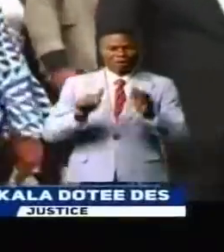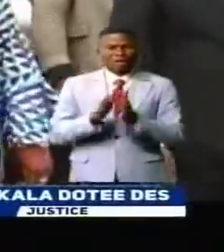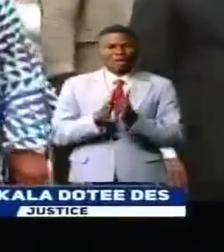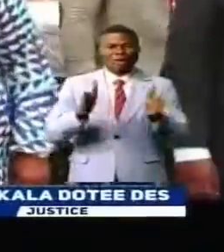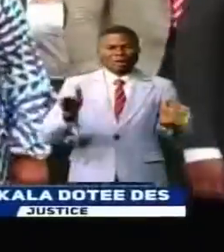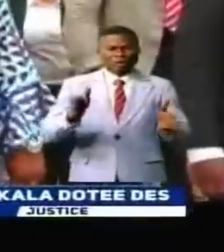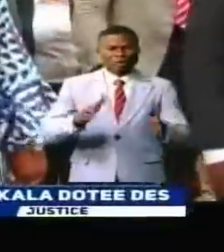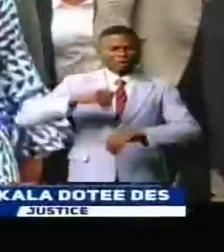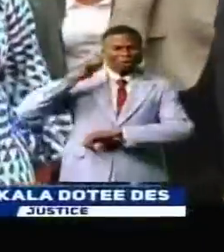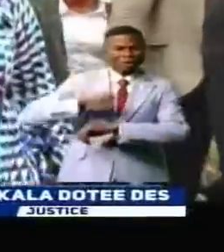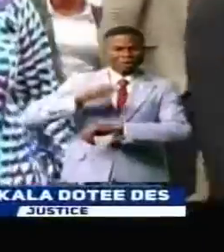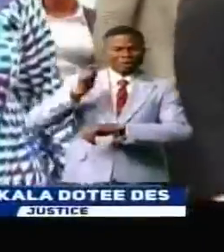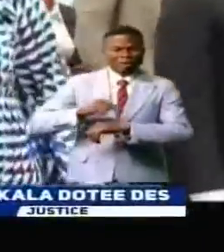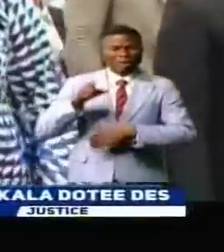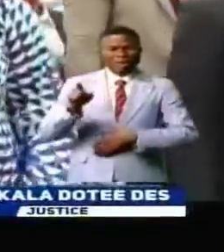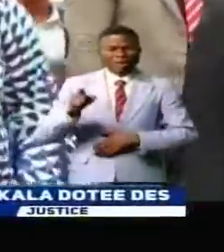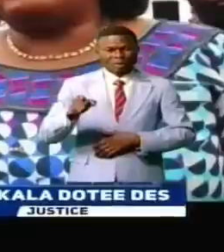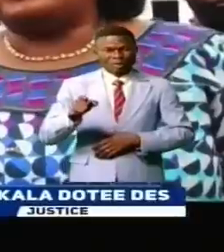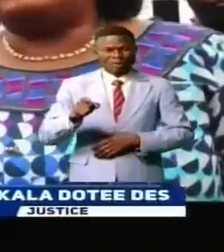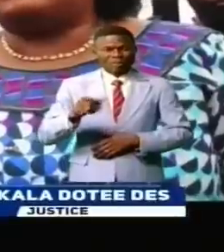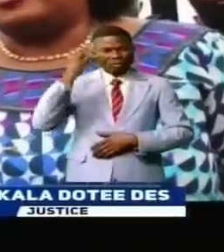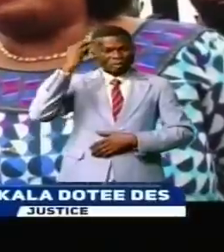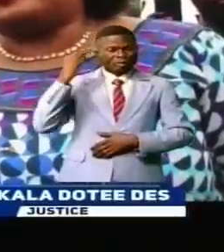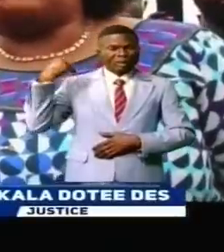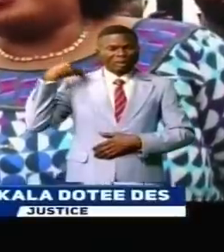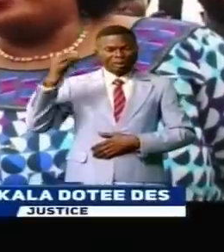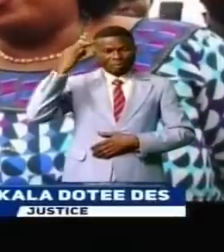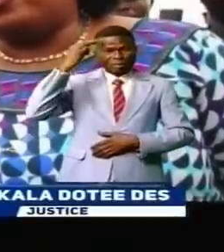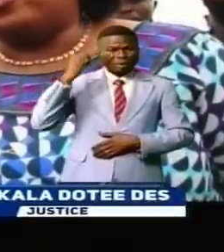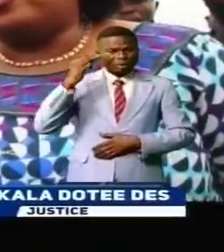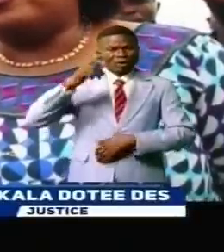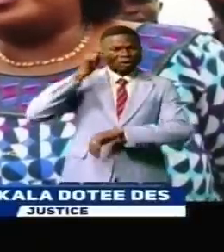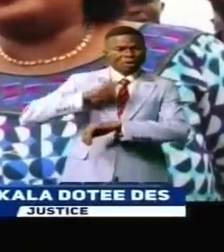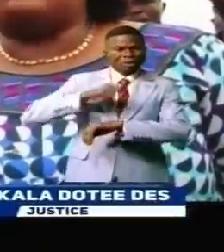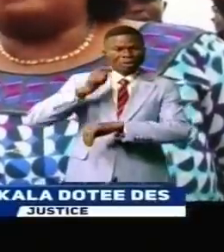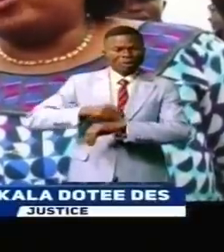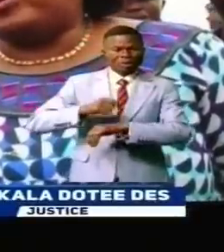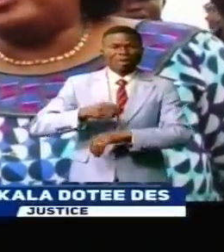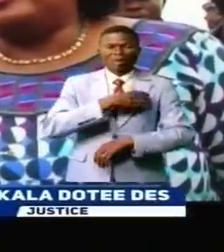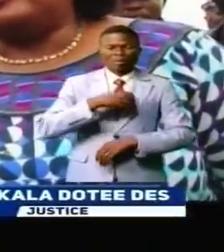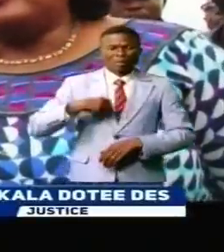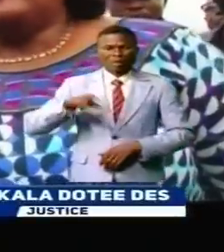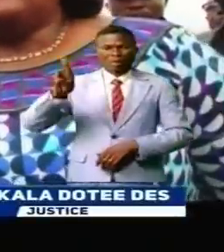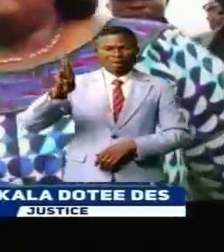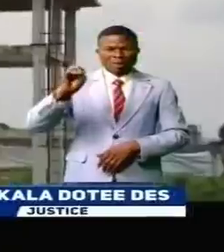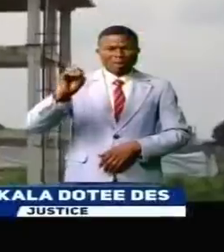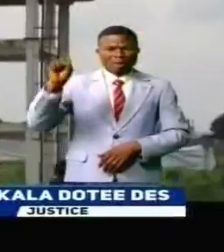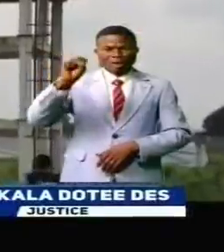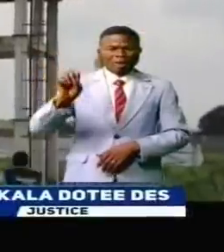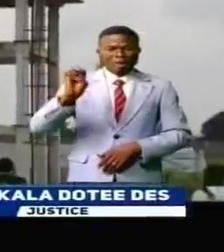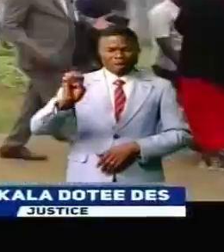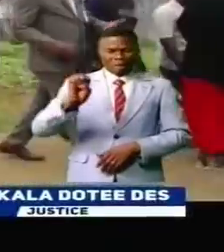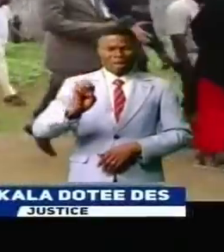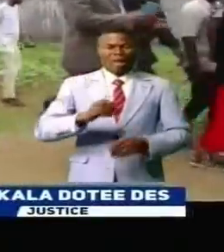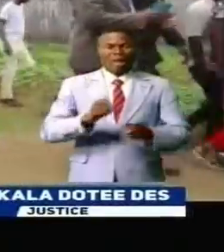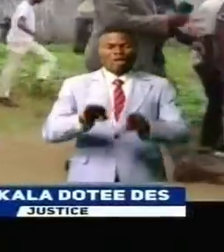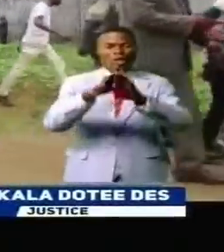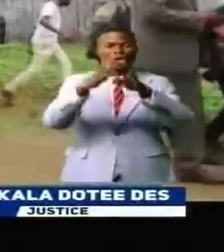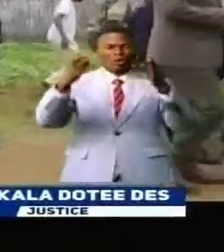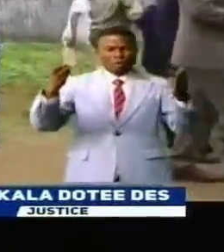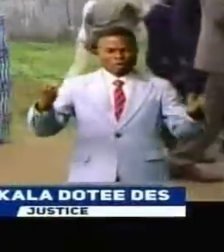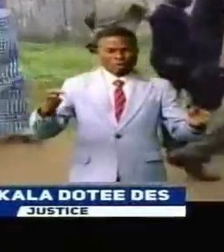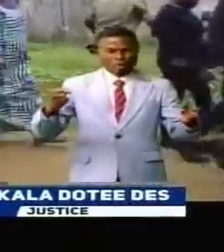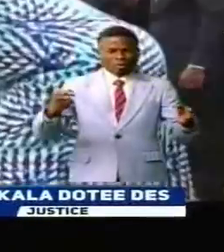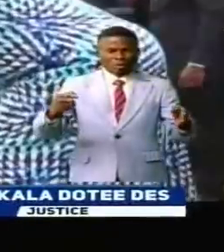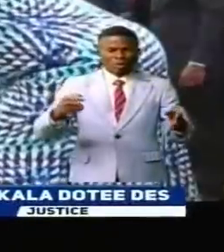général à la Justice Georges Nfoulou, la ministre d'État, ministre de la Justice Rose Mutombo-Kiessé, a procédé à l'inauguration